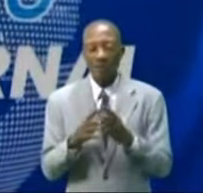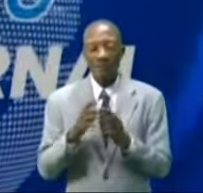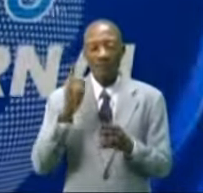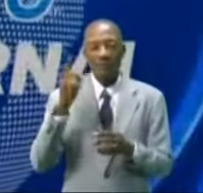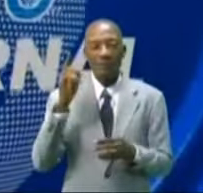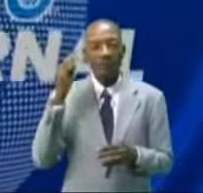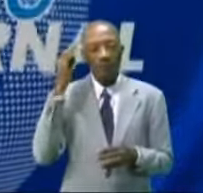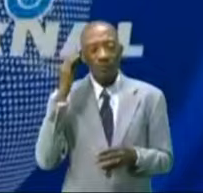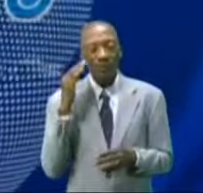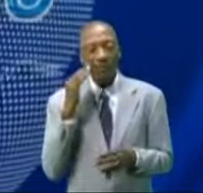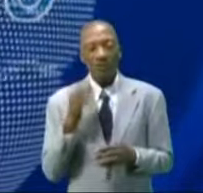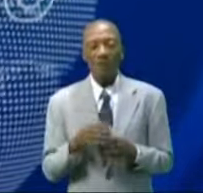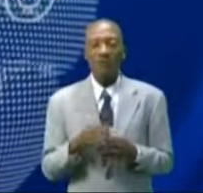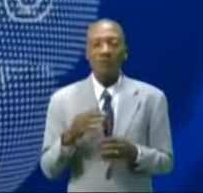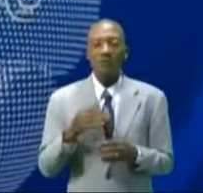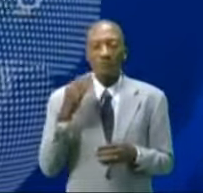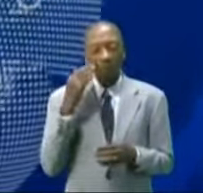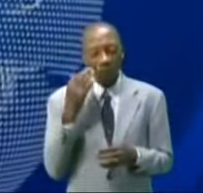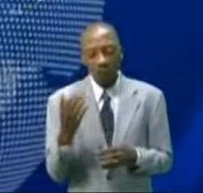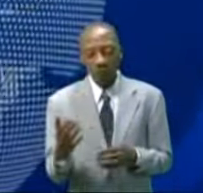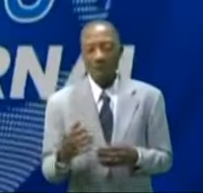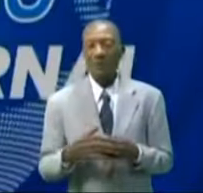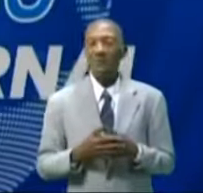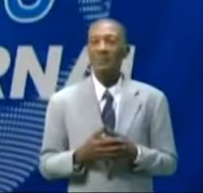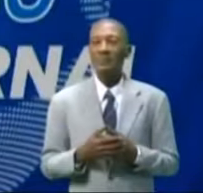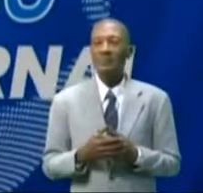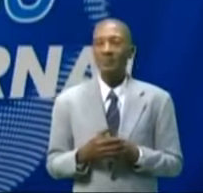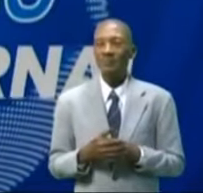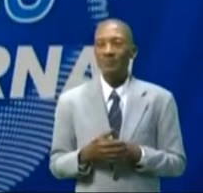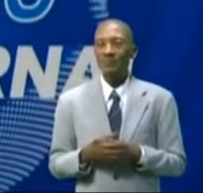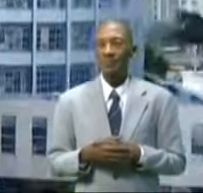Pompomba, Jonathan Bianga et Patrick Djoukoukou.